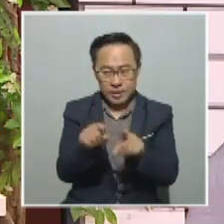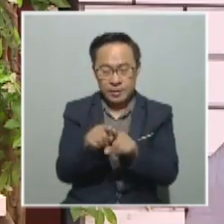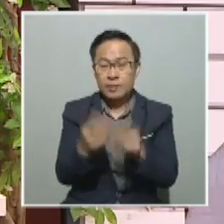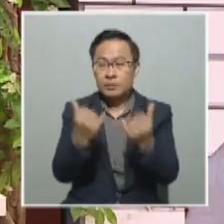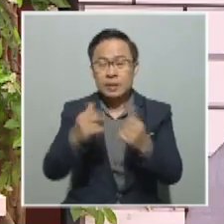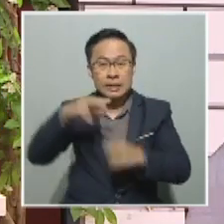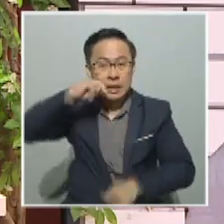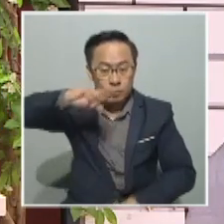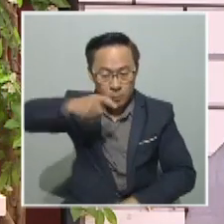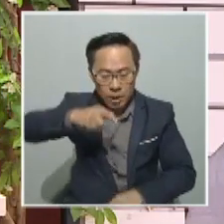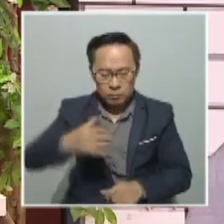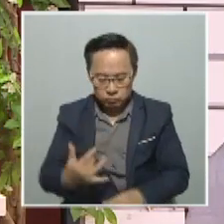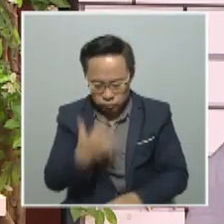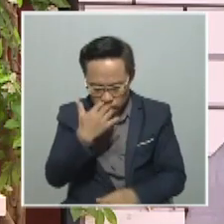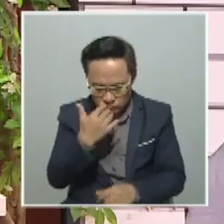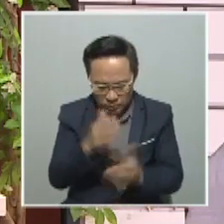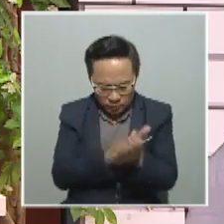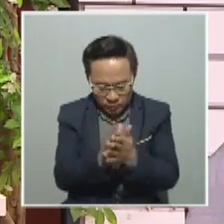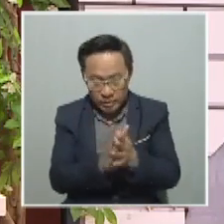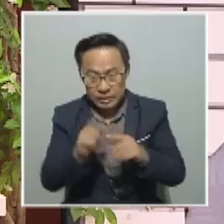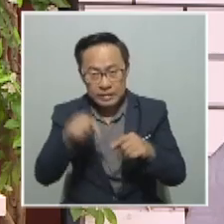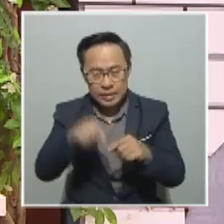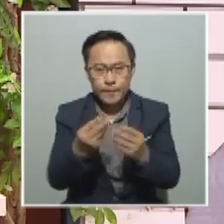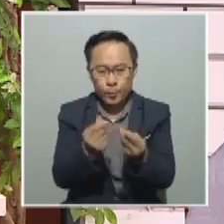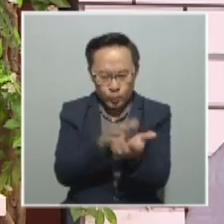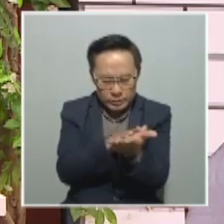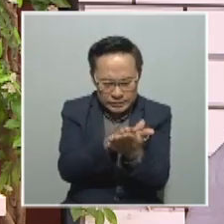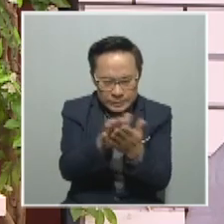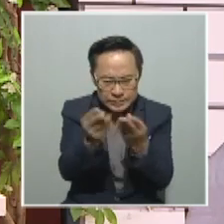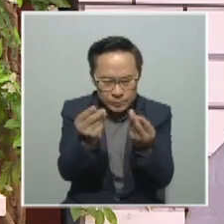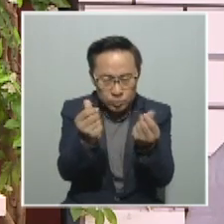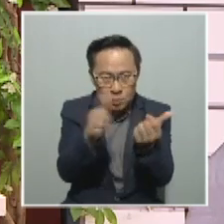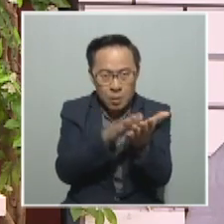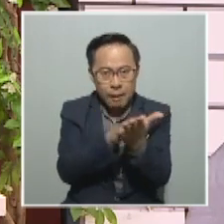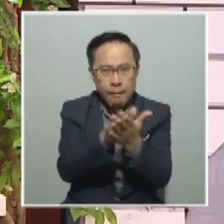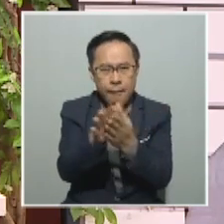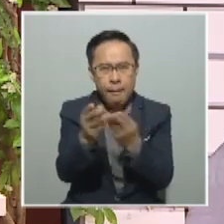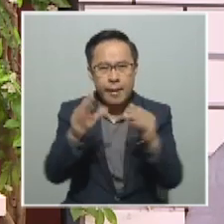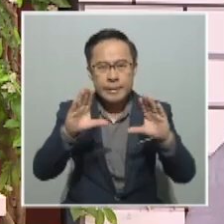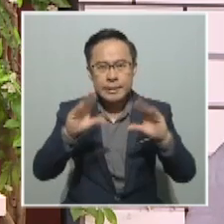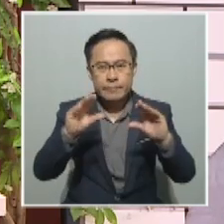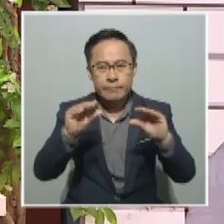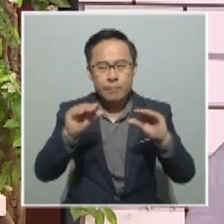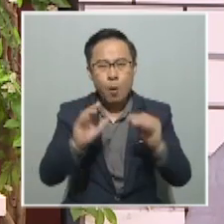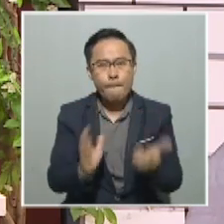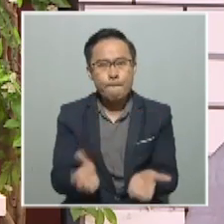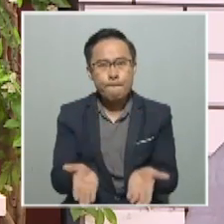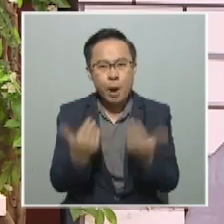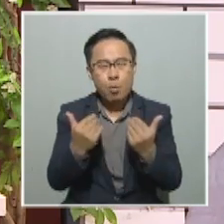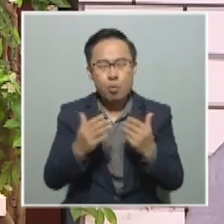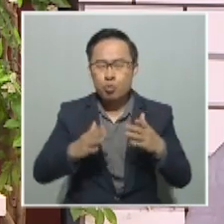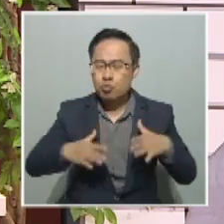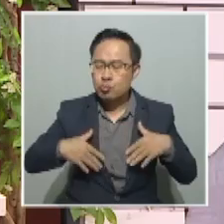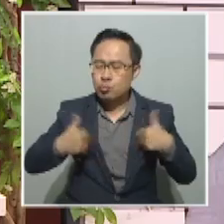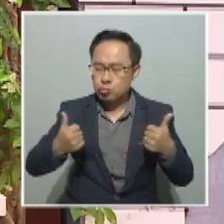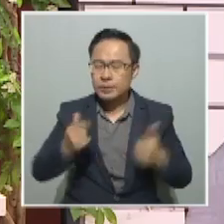เรายังรู้สึกได้ถึงกลิ่นถึงความสากมือเลยนะคะแต่นี่ผิวสัมผัสจะลื่นนุ่มแล้วก็เบาสบายม